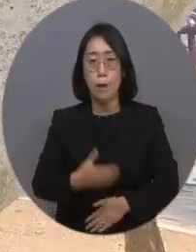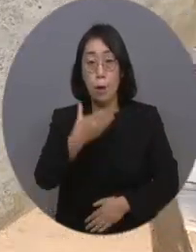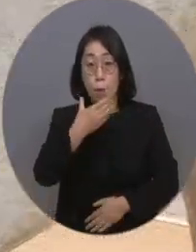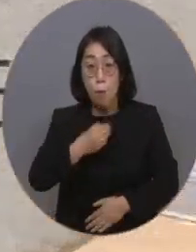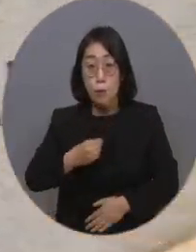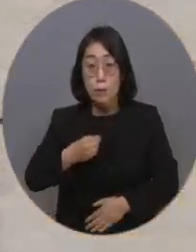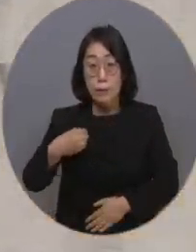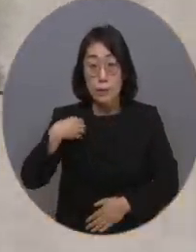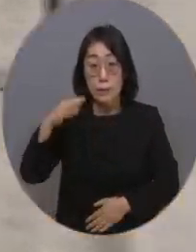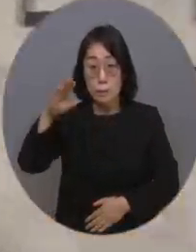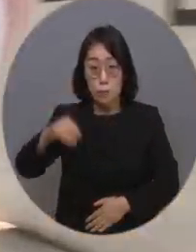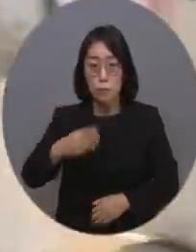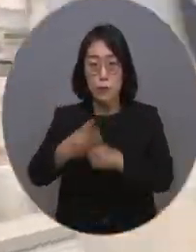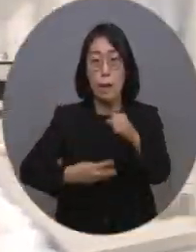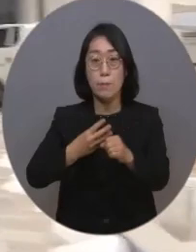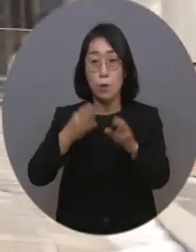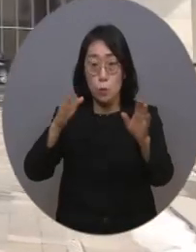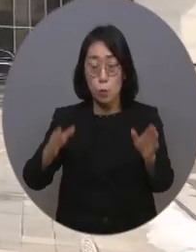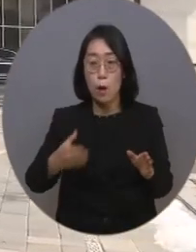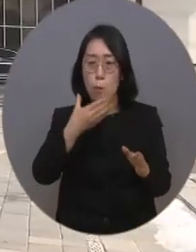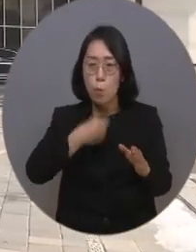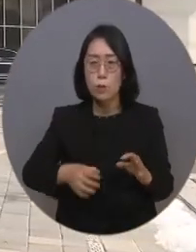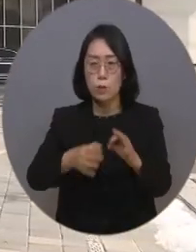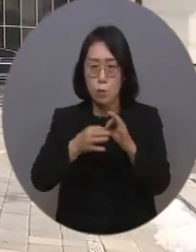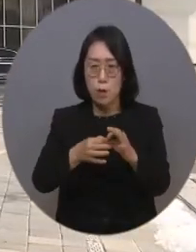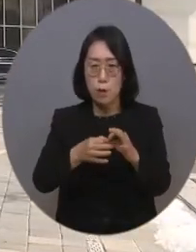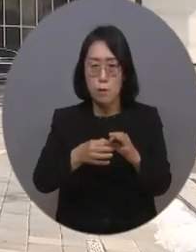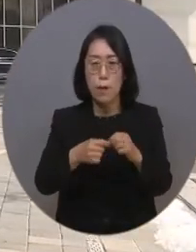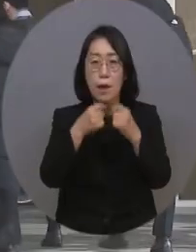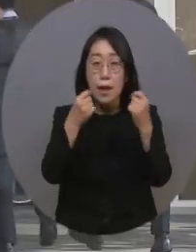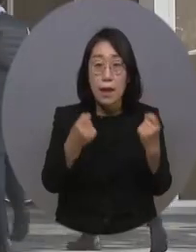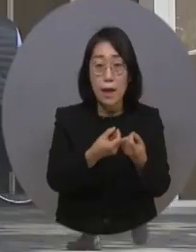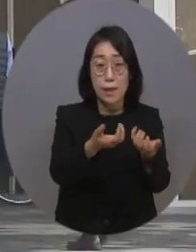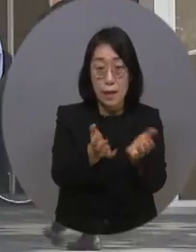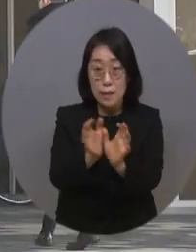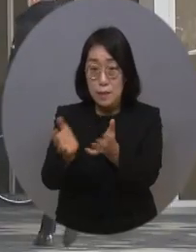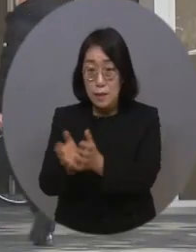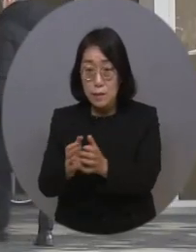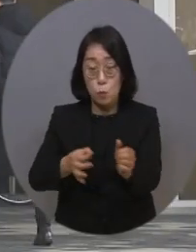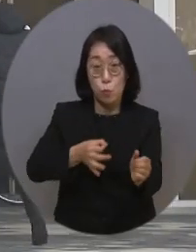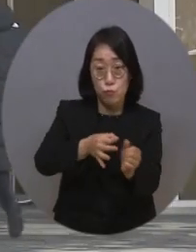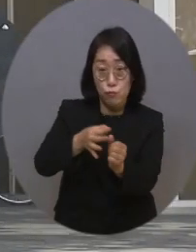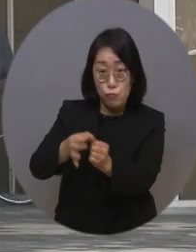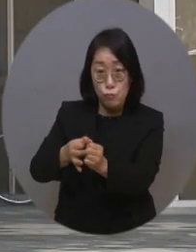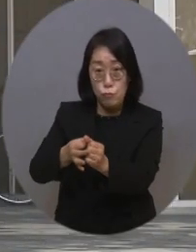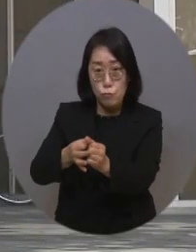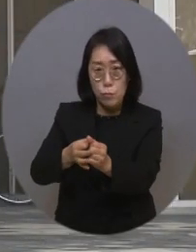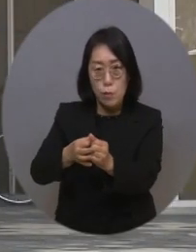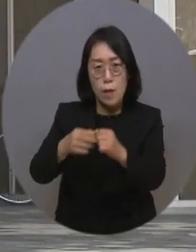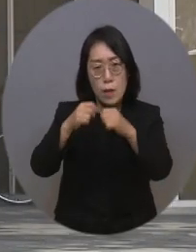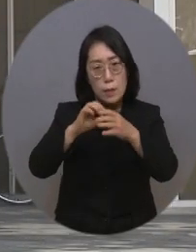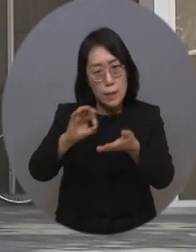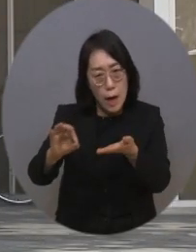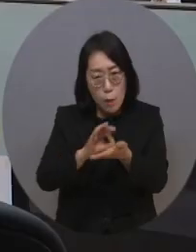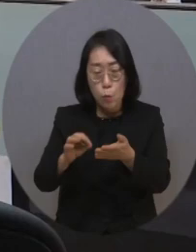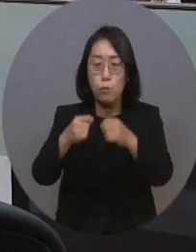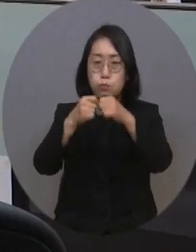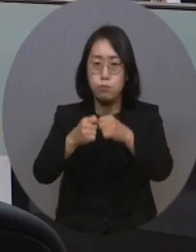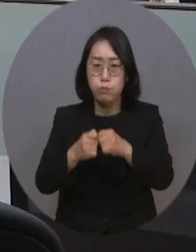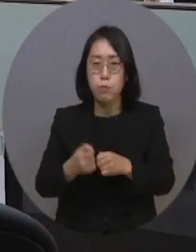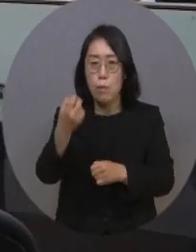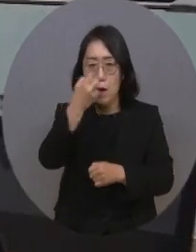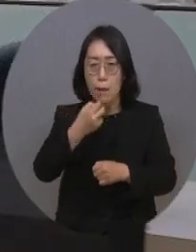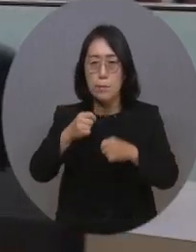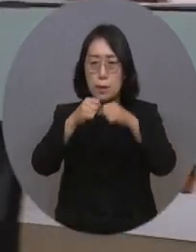보건복지부가 지난 3년간 복지 분야 비영리 민간단체에 지원된 국고보조금에 대해 감사를 실시한다고